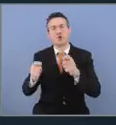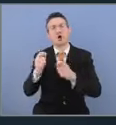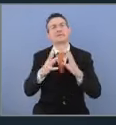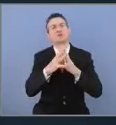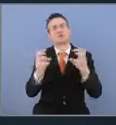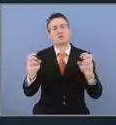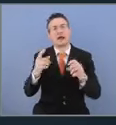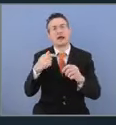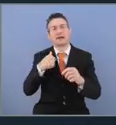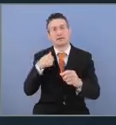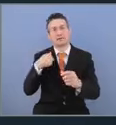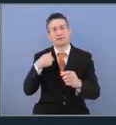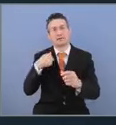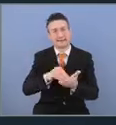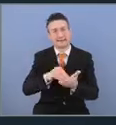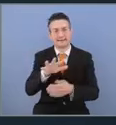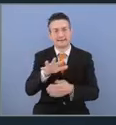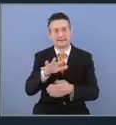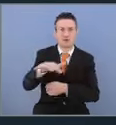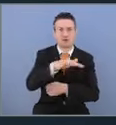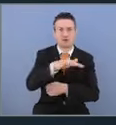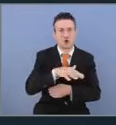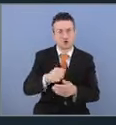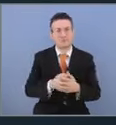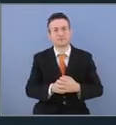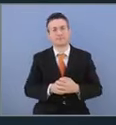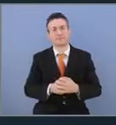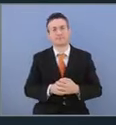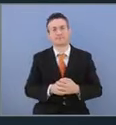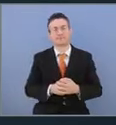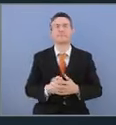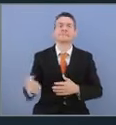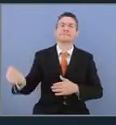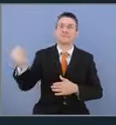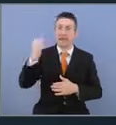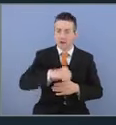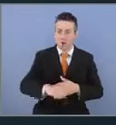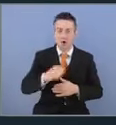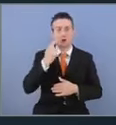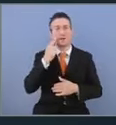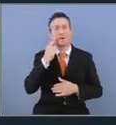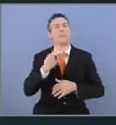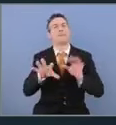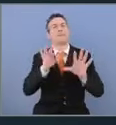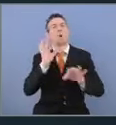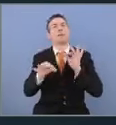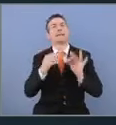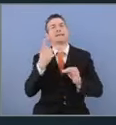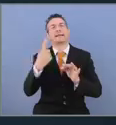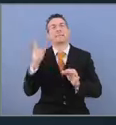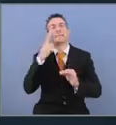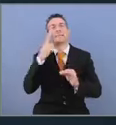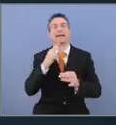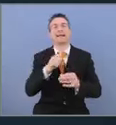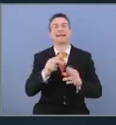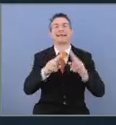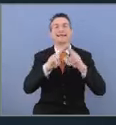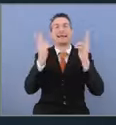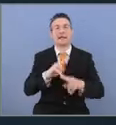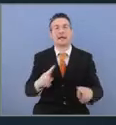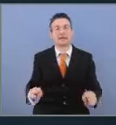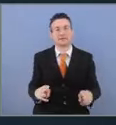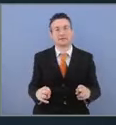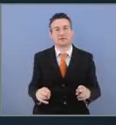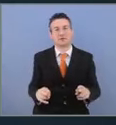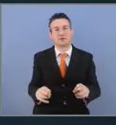territorio. Poi ancora politiche per l'internazionalizzazione. Noi presenteremo già